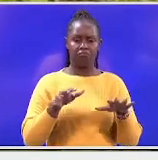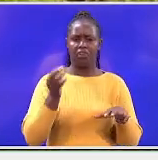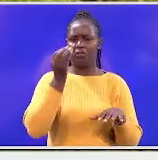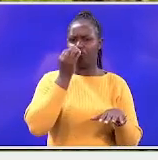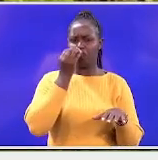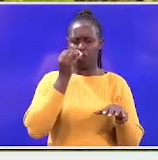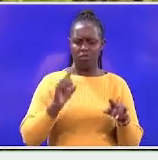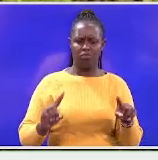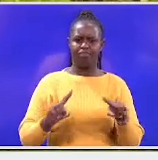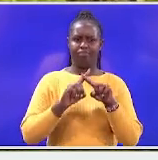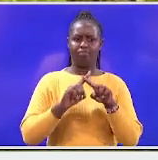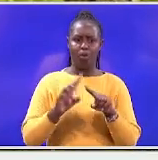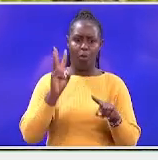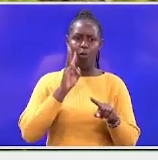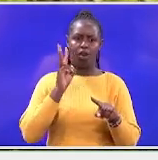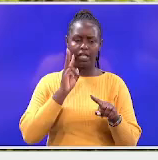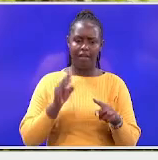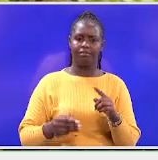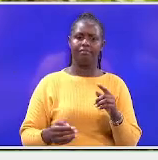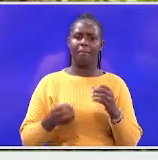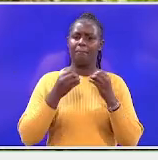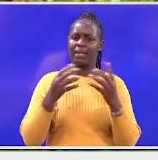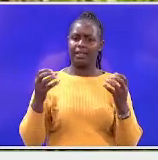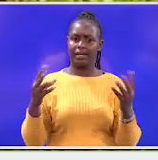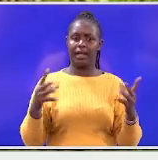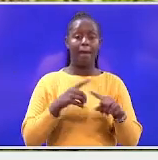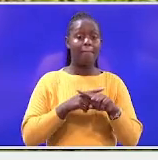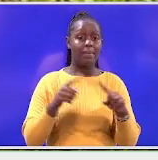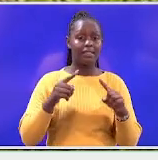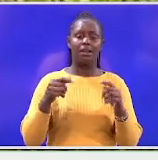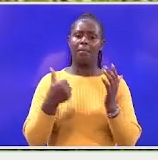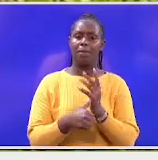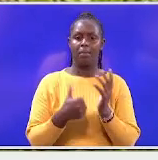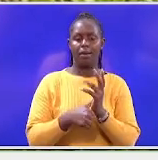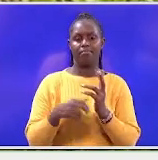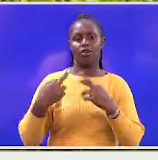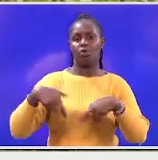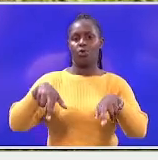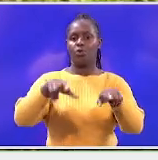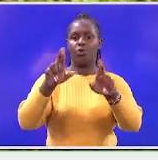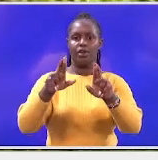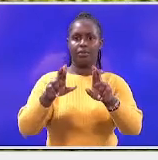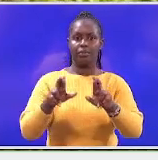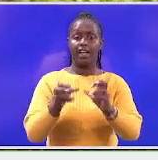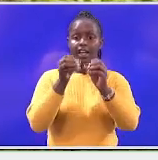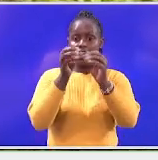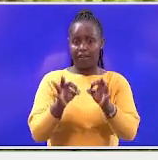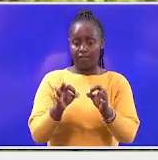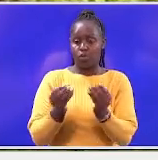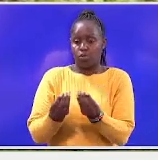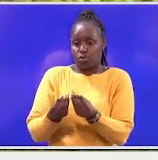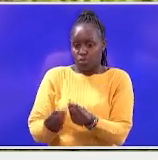chakula kingi na maji mengi hapa nchini, japo hali ya barabara imesalia duni. Endapo hili